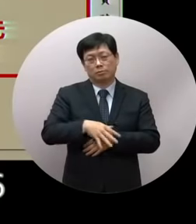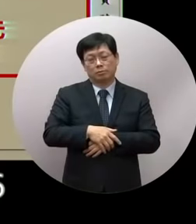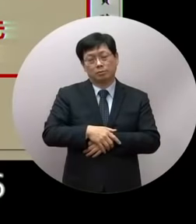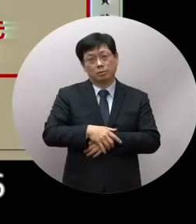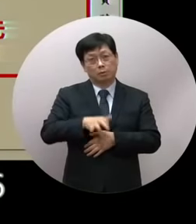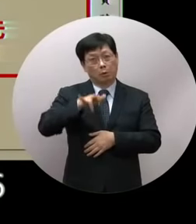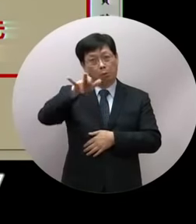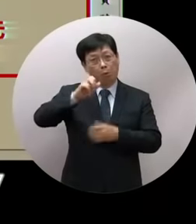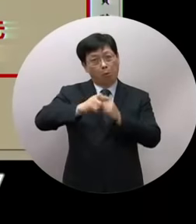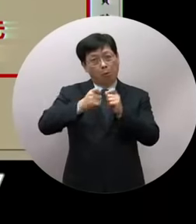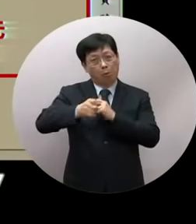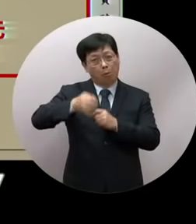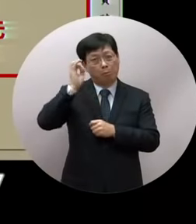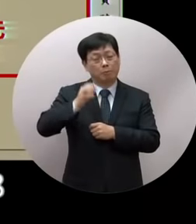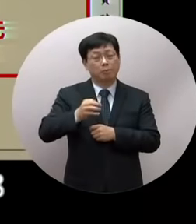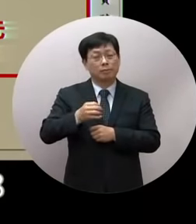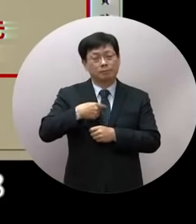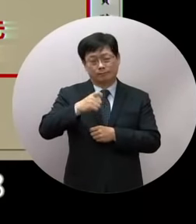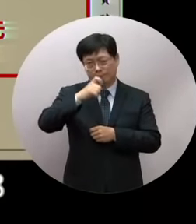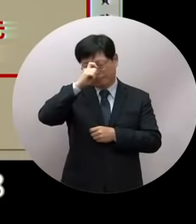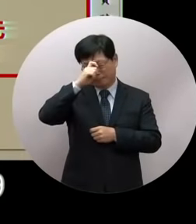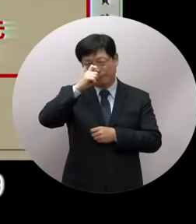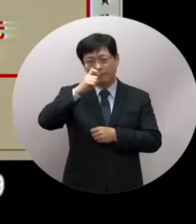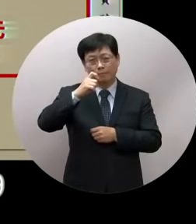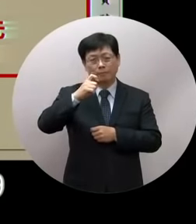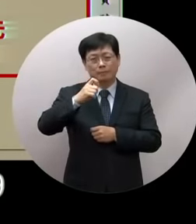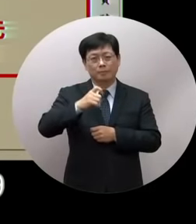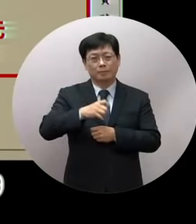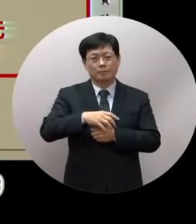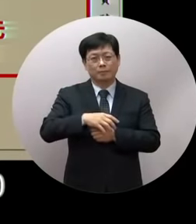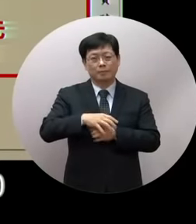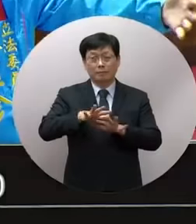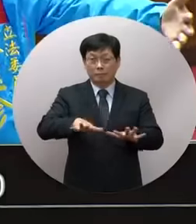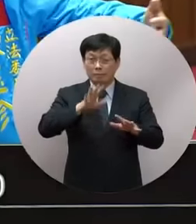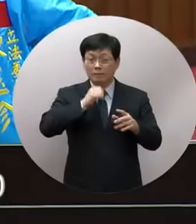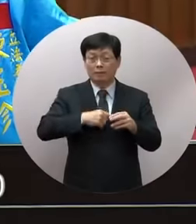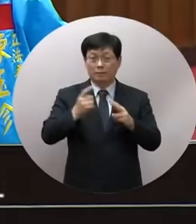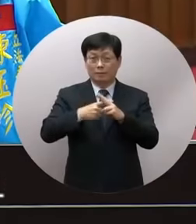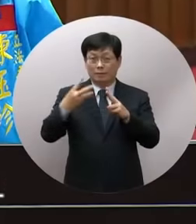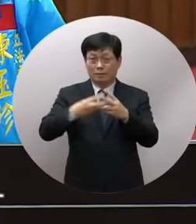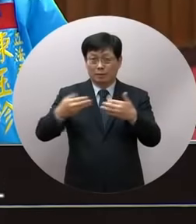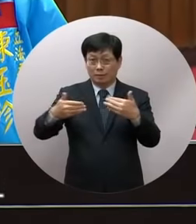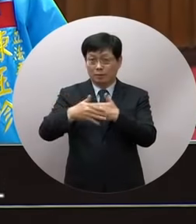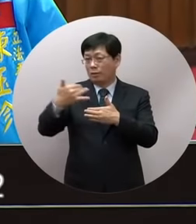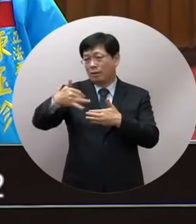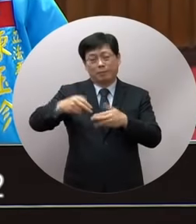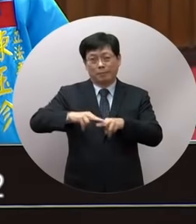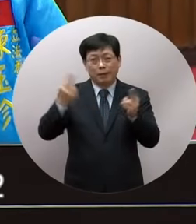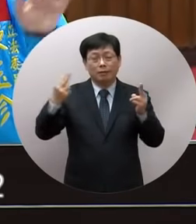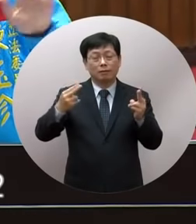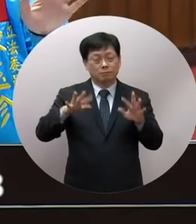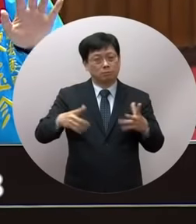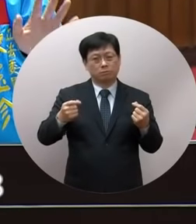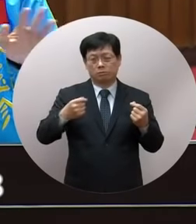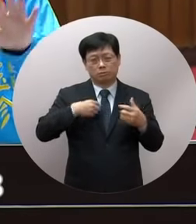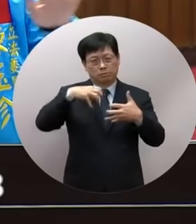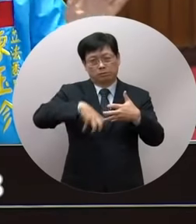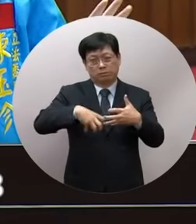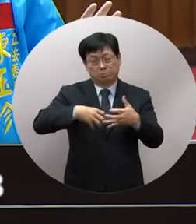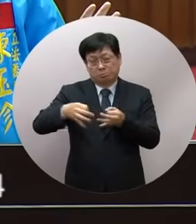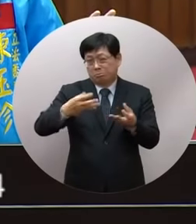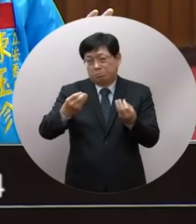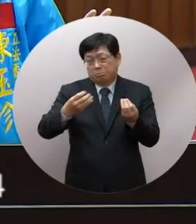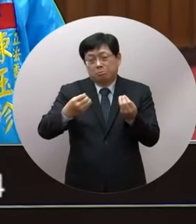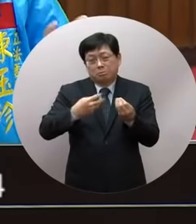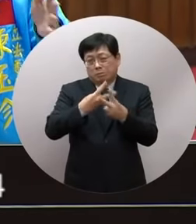对吧？飞机票都四千块啊，我们要让我们现在因为那个小圆通那边还是还没有开嘛，所以我们那边是也没有内需啊，完